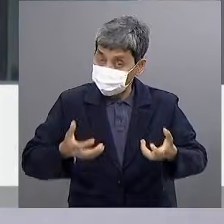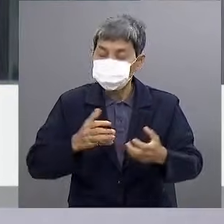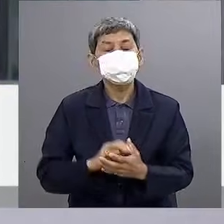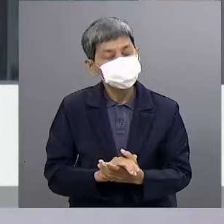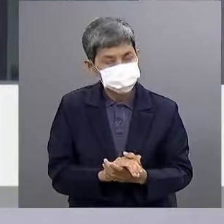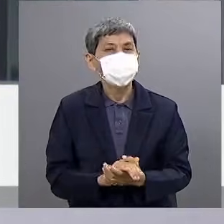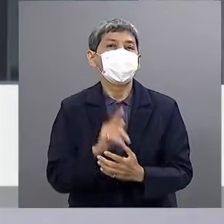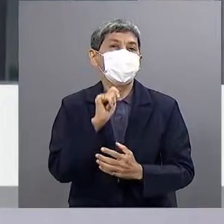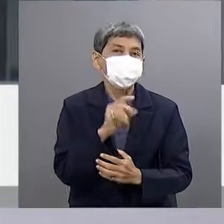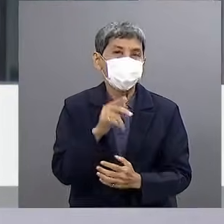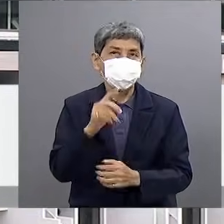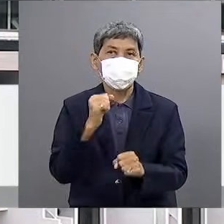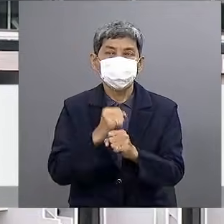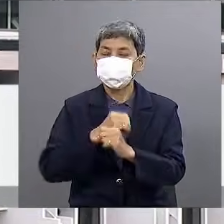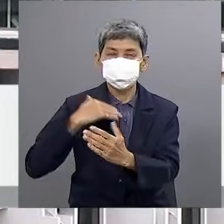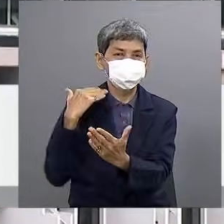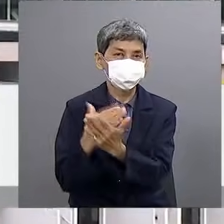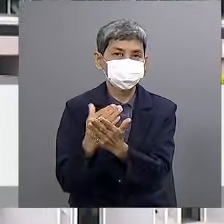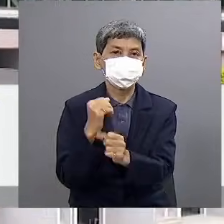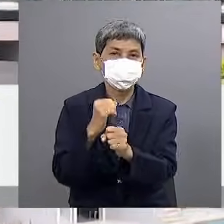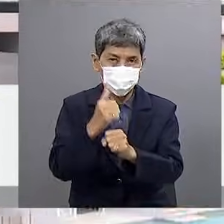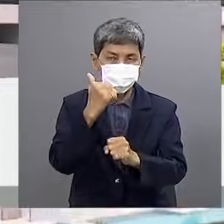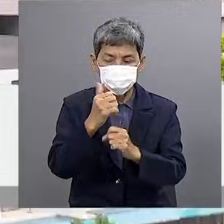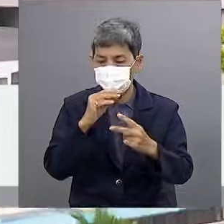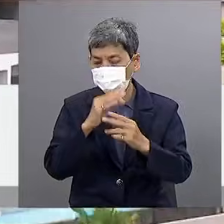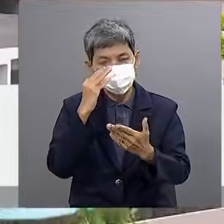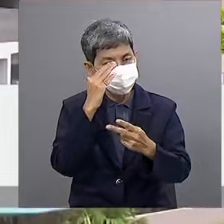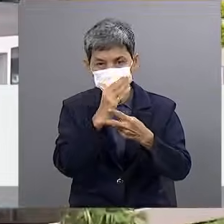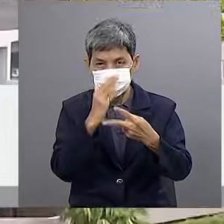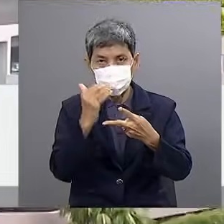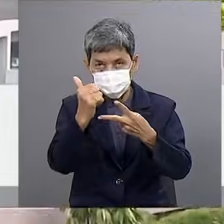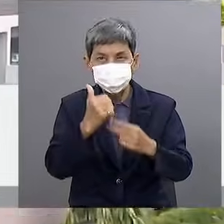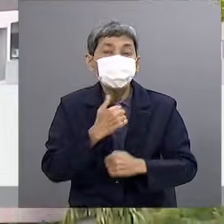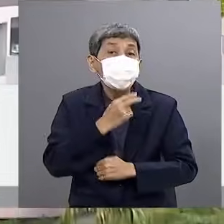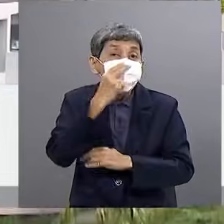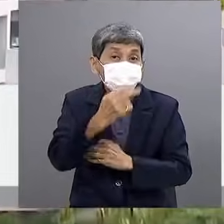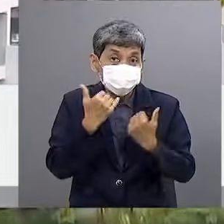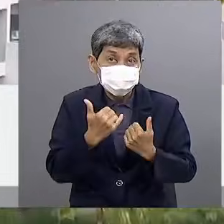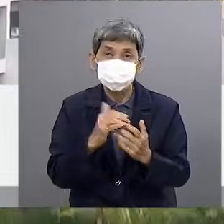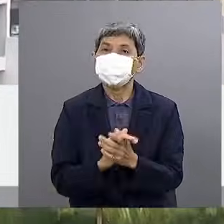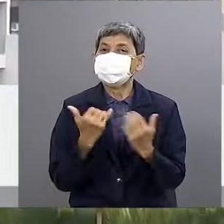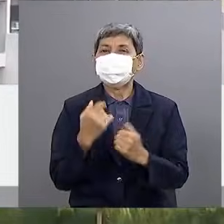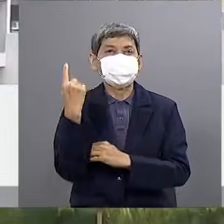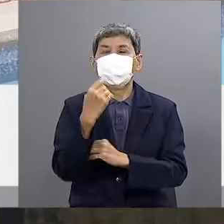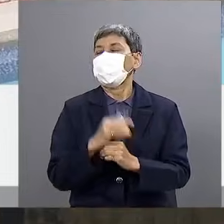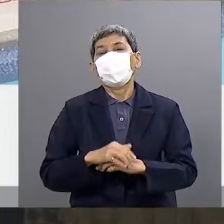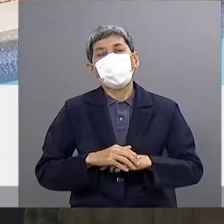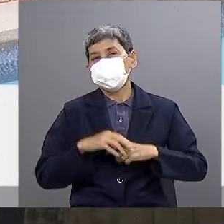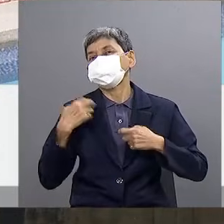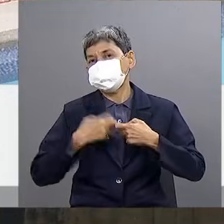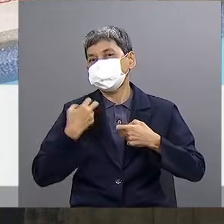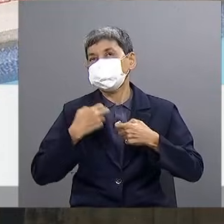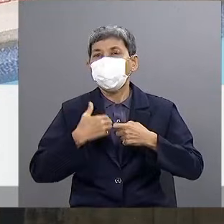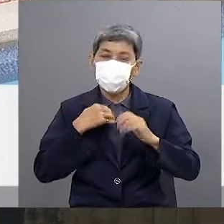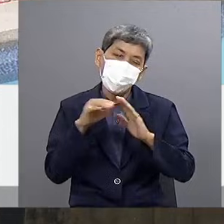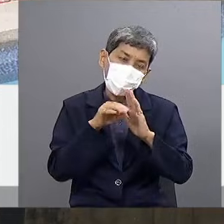สามารถยุติการดำเนินโครงการทั้ง2โครงการได้ด้วยต้องยอมรับนะคะว่าการเดินทางในช่วงนี้มันค่อนข้างที่จะยากนิดนึงมีเงื่อนไขการเข้า